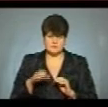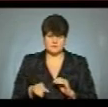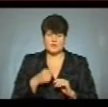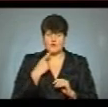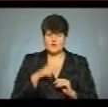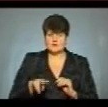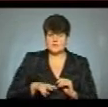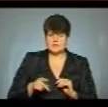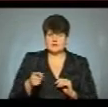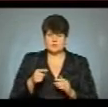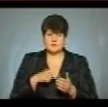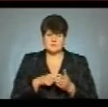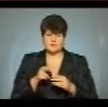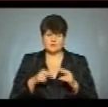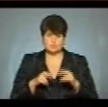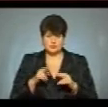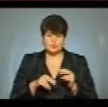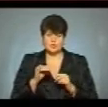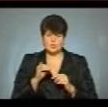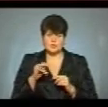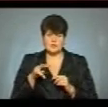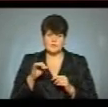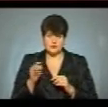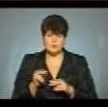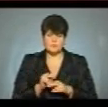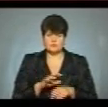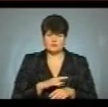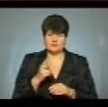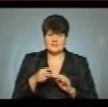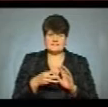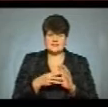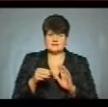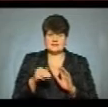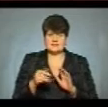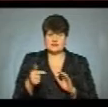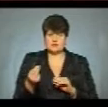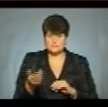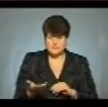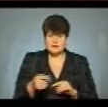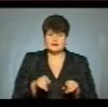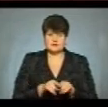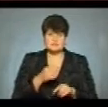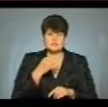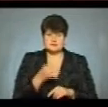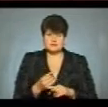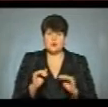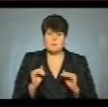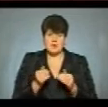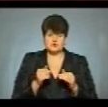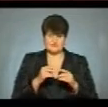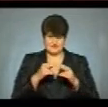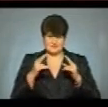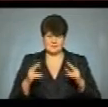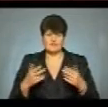словами директора Тернопільмостобуду Юрія Левковича, ремонт обійшовся в 28 тисяч гривень. Також Юрій Левкович повідомив, що обмежувач руху